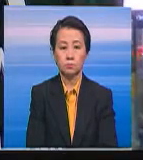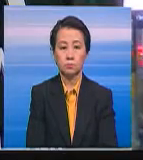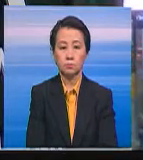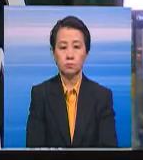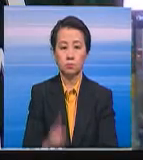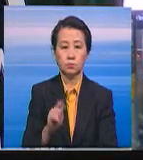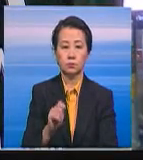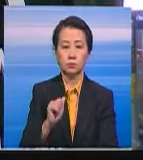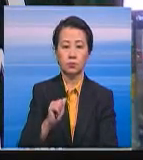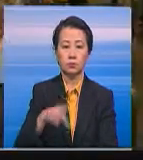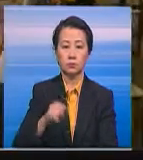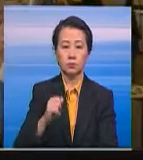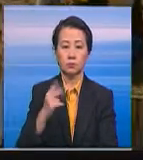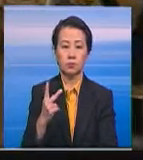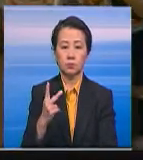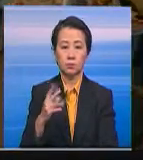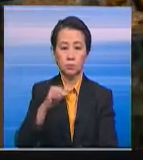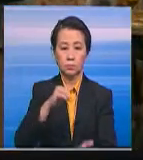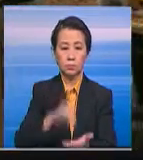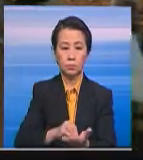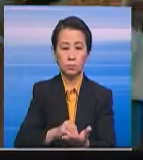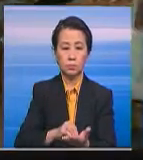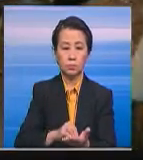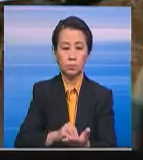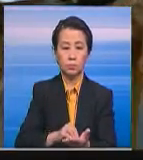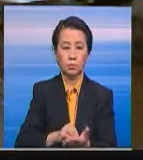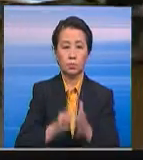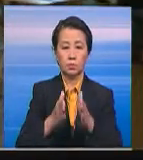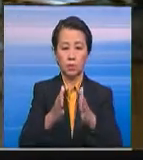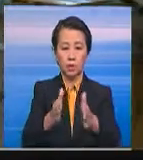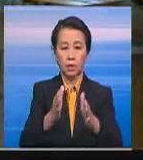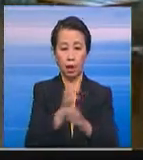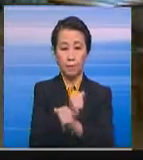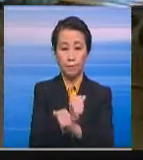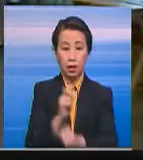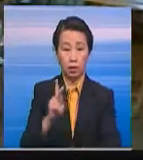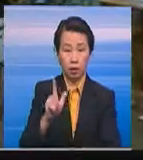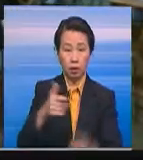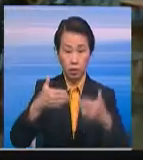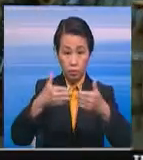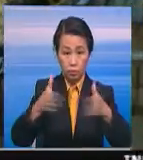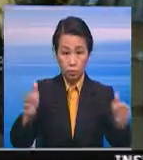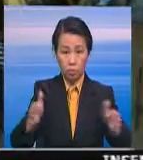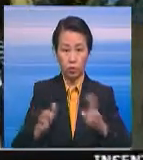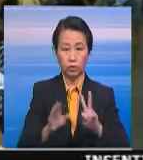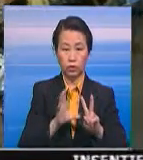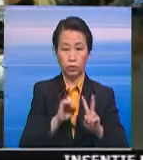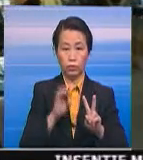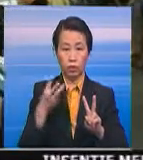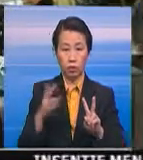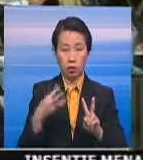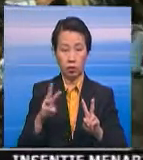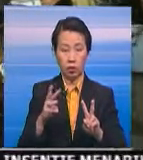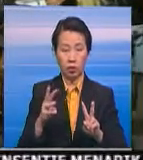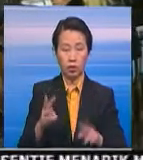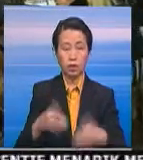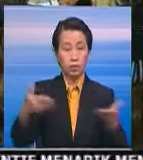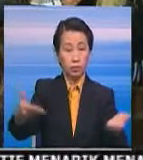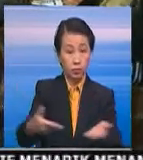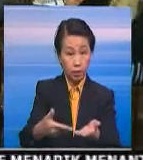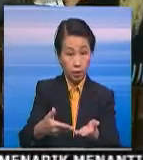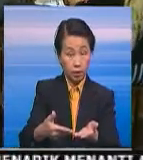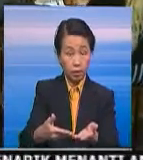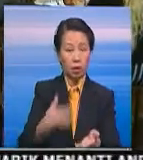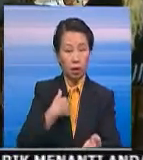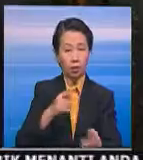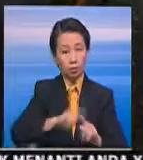Tapak Urban Street Dining di Persiaran Hampshire, Jalan Ampang, Kuala Lumpur dibuka pada 2016. Selain memperkenal dan